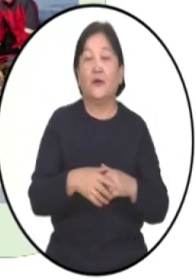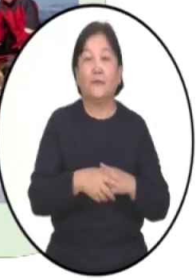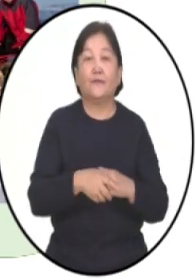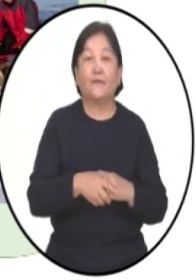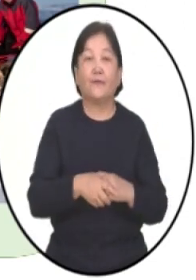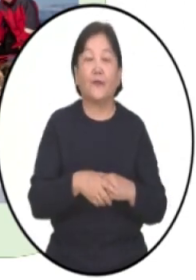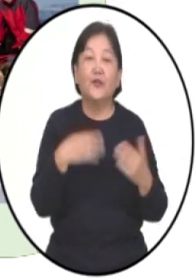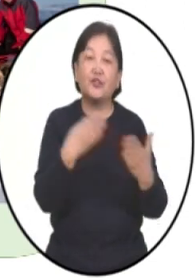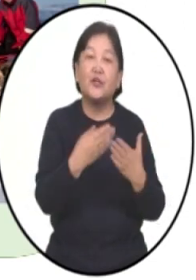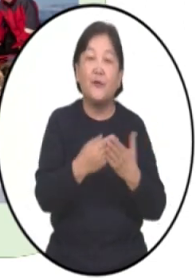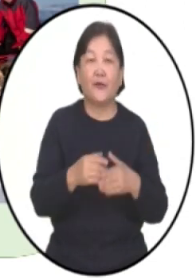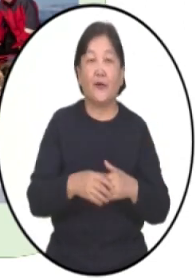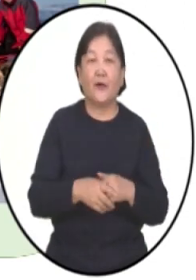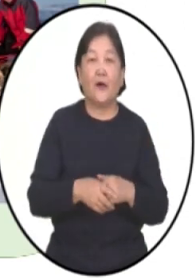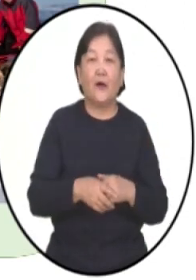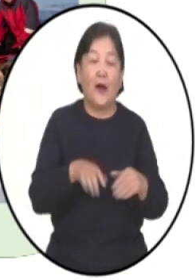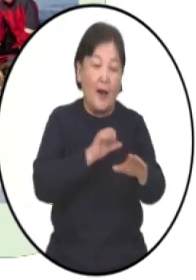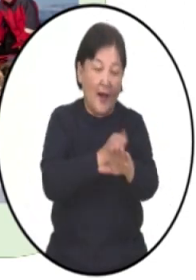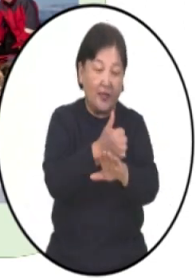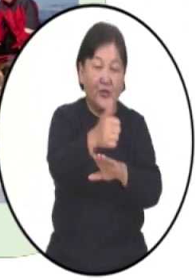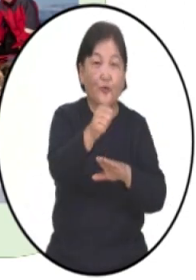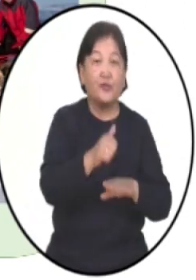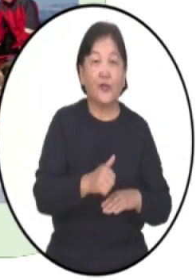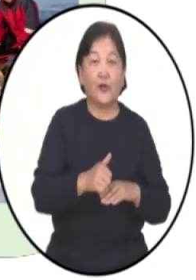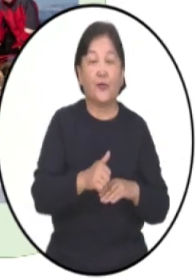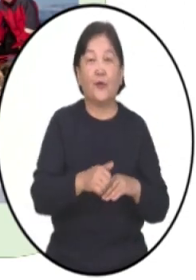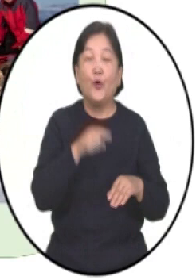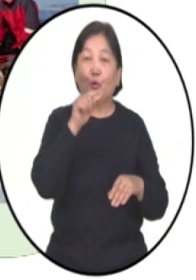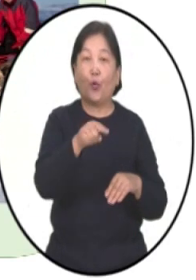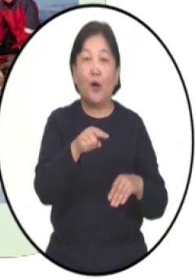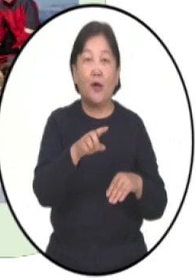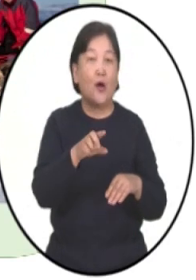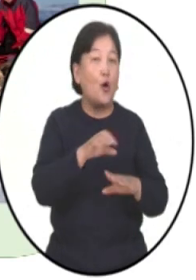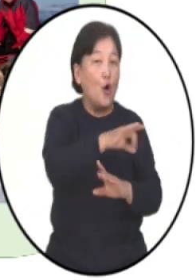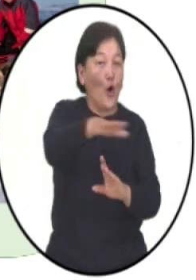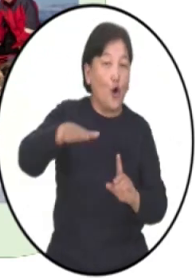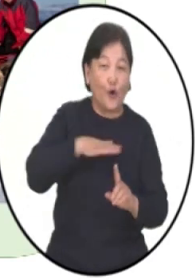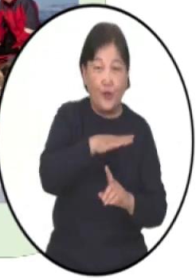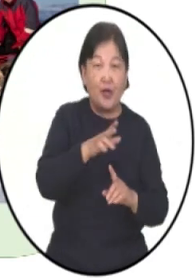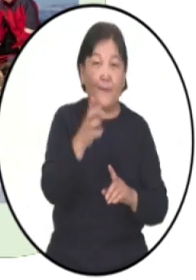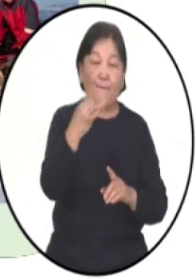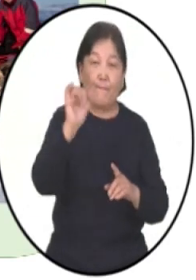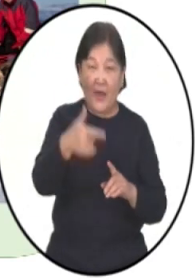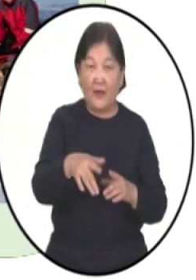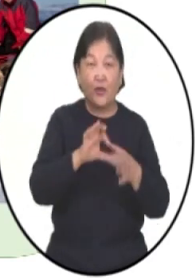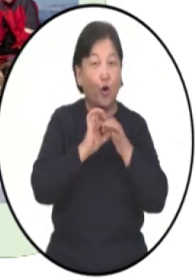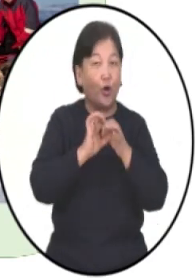за жишээлбэл аялал жуулчлал төлхөө ашигладаг. Гэхдээ тухайн орны байгалийн нөхцөл нөхцөлс